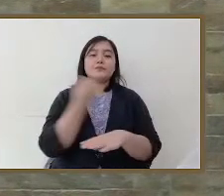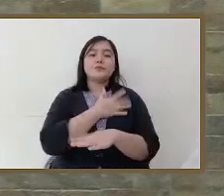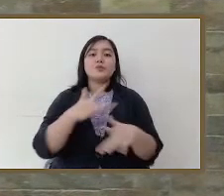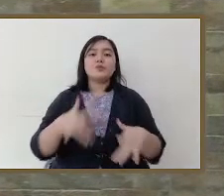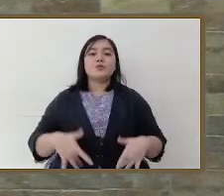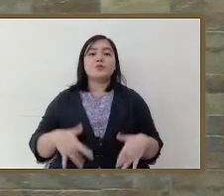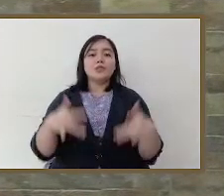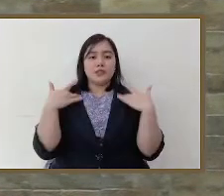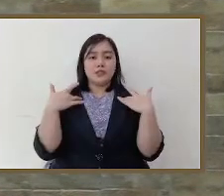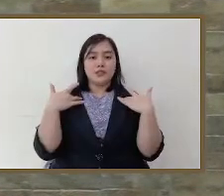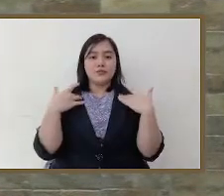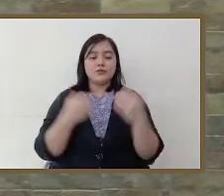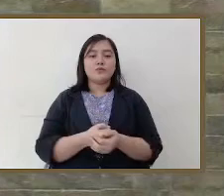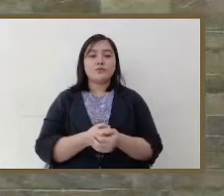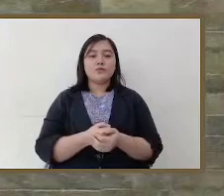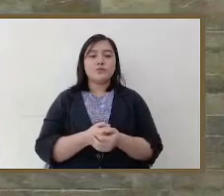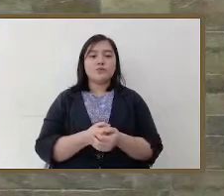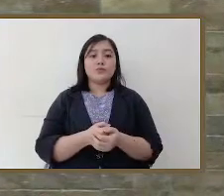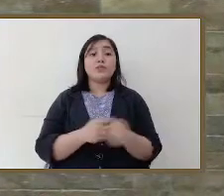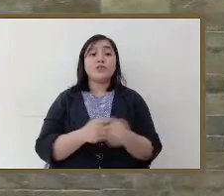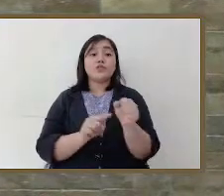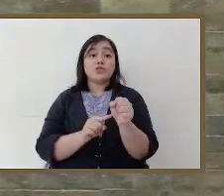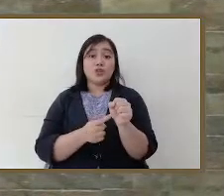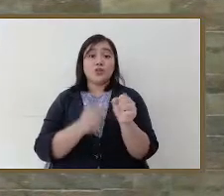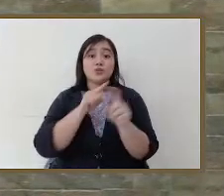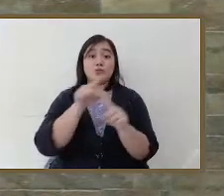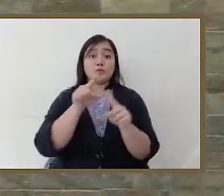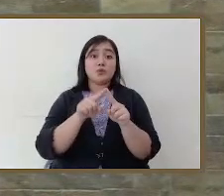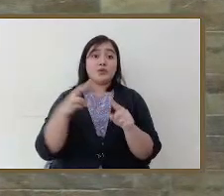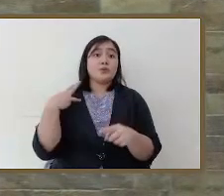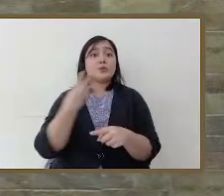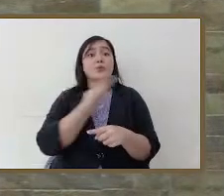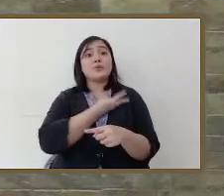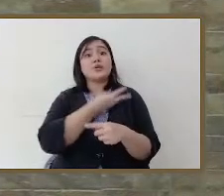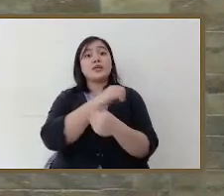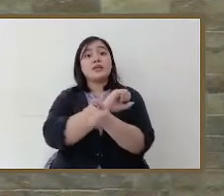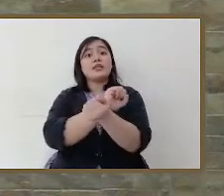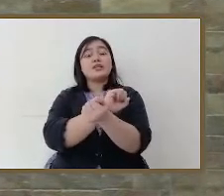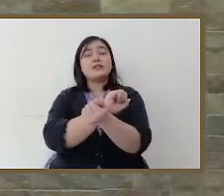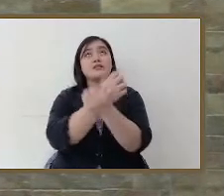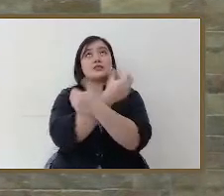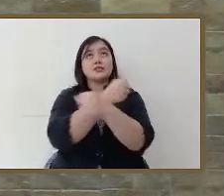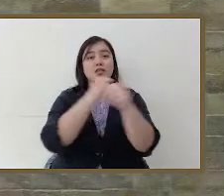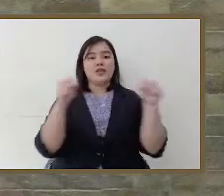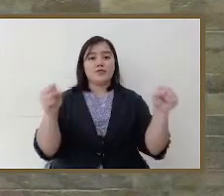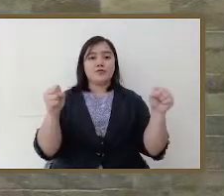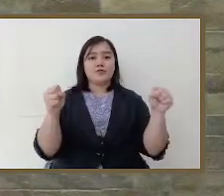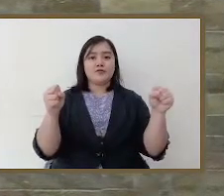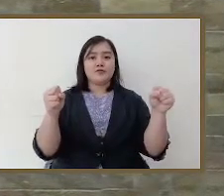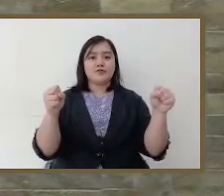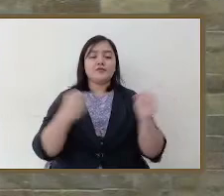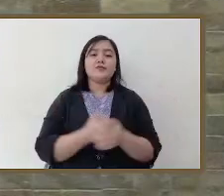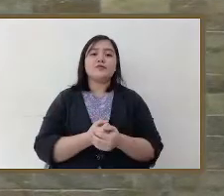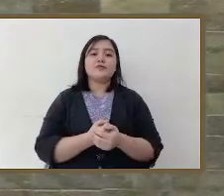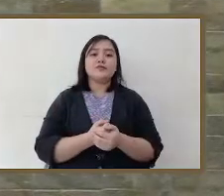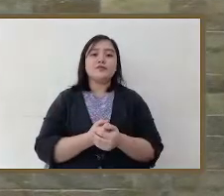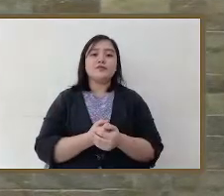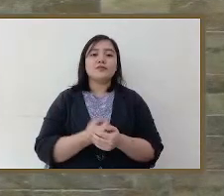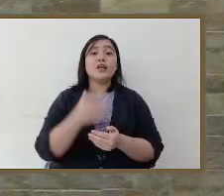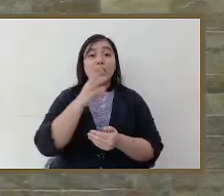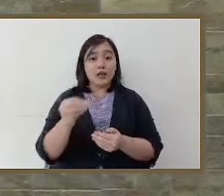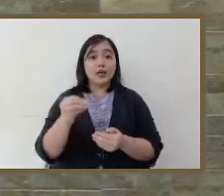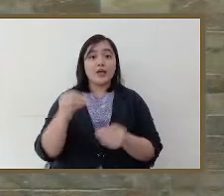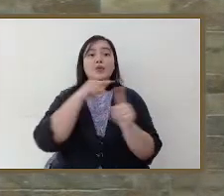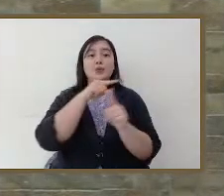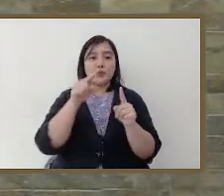the time that we got saved. Doon nagsimula po ang lahat, mga kapatid, nung tayo naligtas. At nung tayo ay